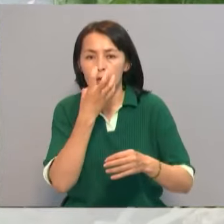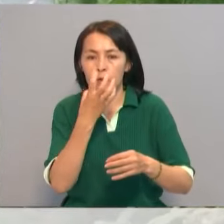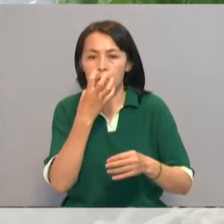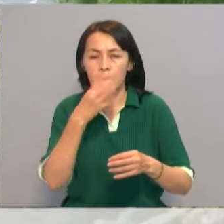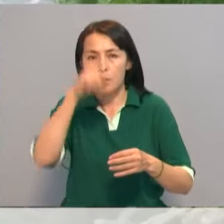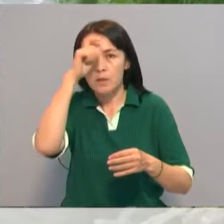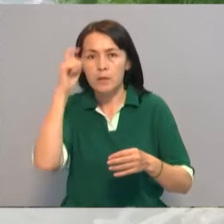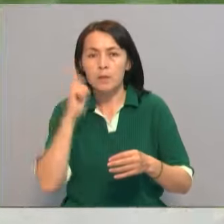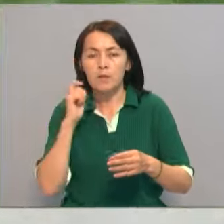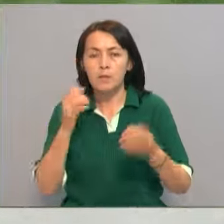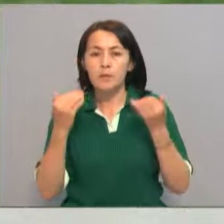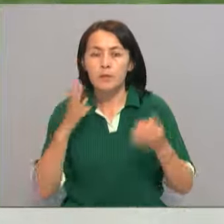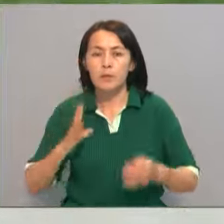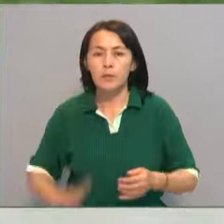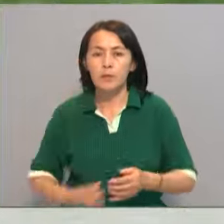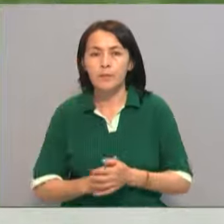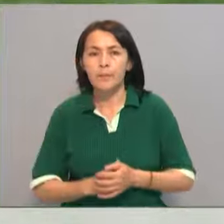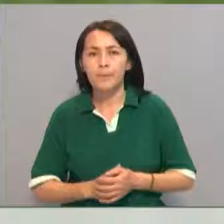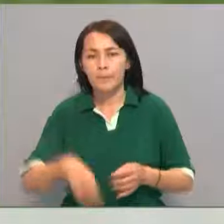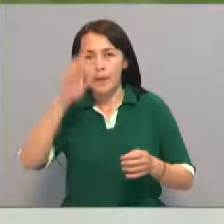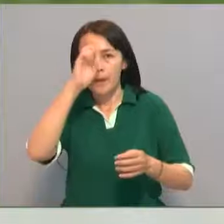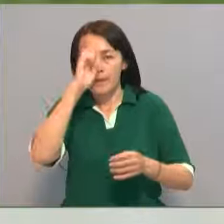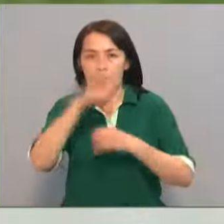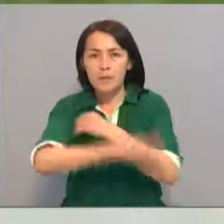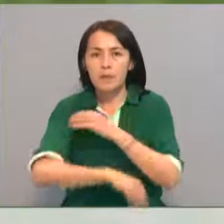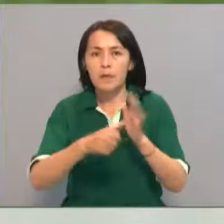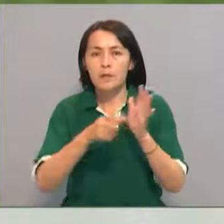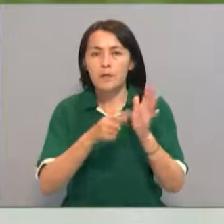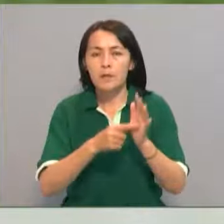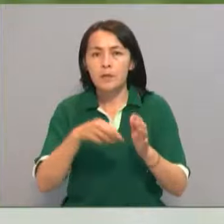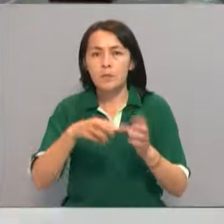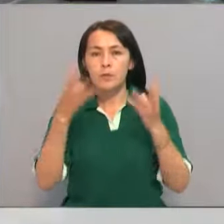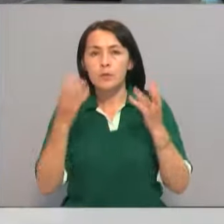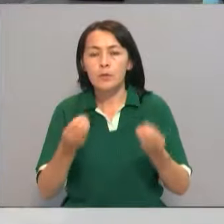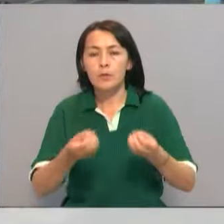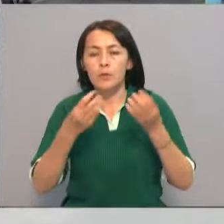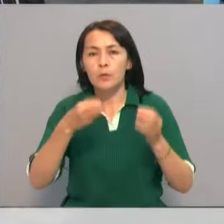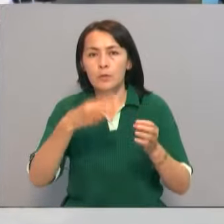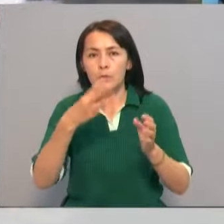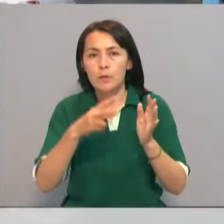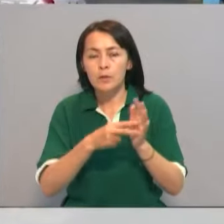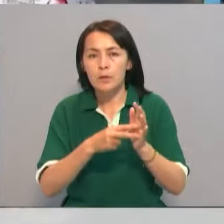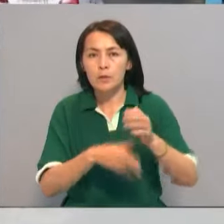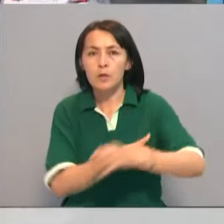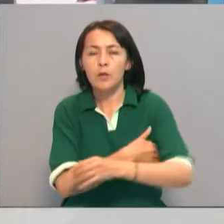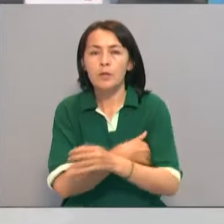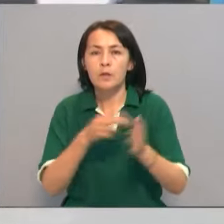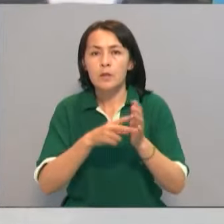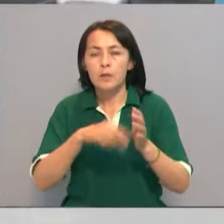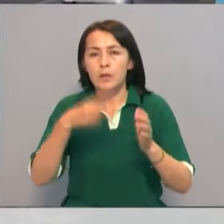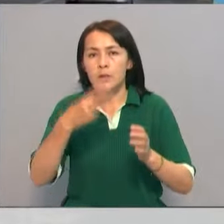35-40 градусқа дейін қатты ыстық күтіледі. Еліміздің батысында 6-ші, 7-ші маусымда күндіз 30-38 градус, 8-ші маусымдан